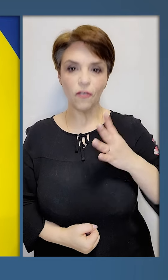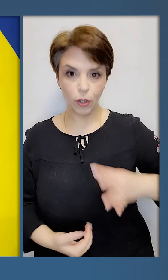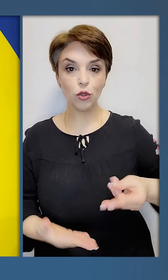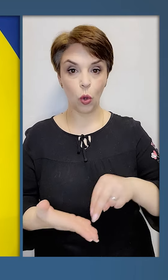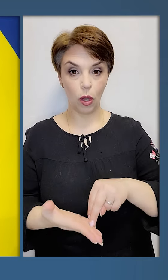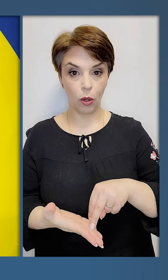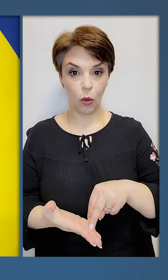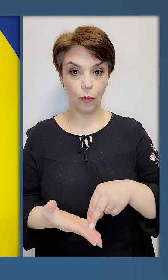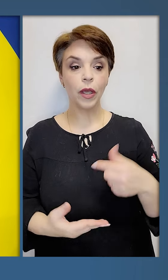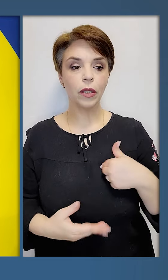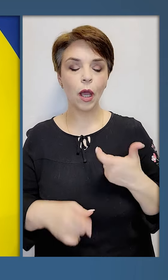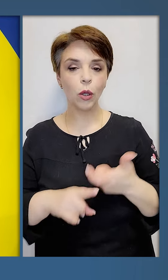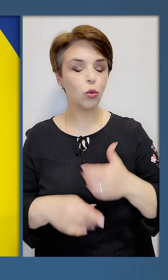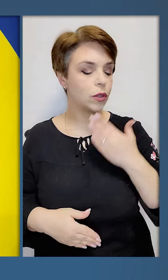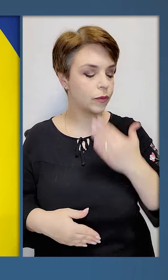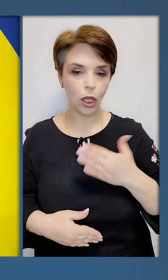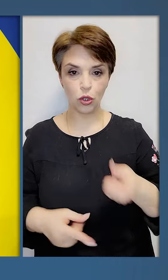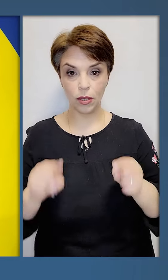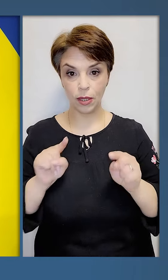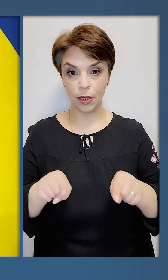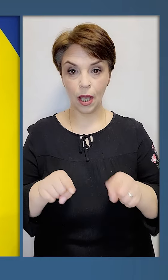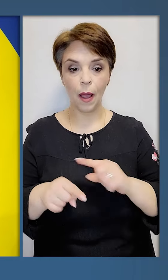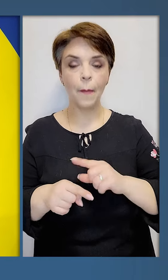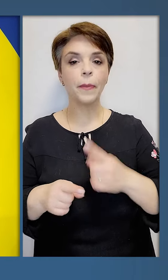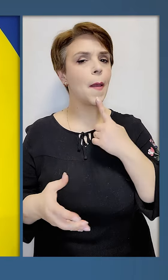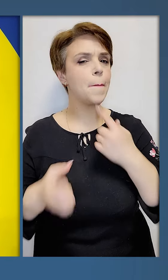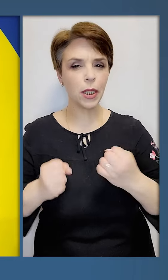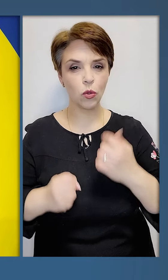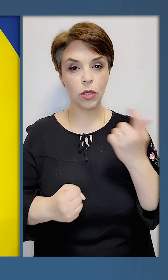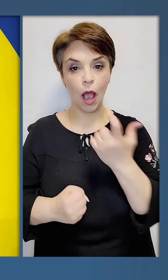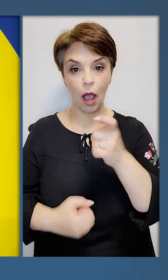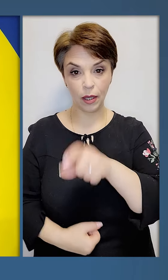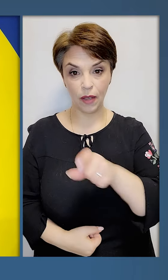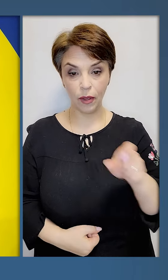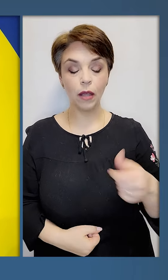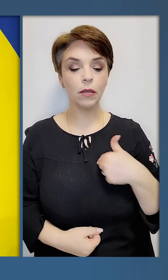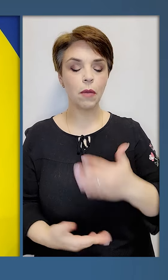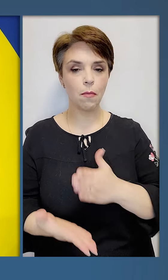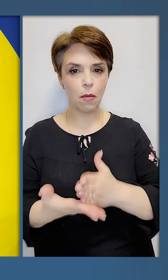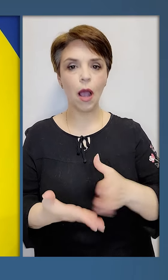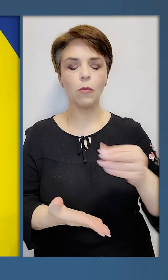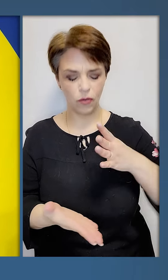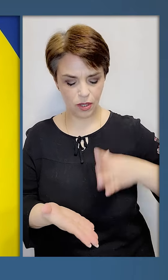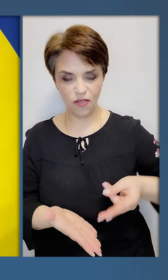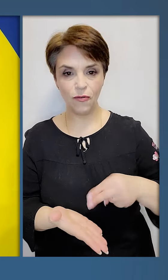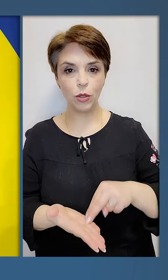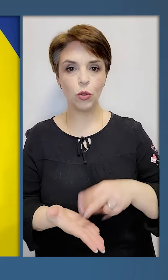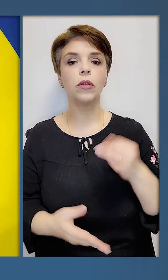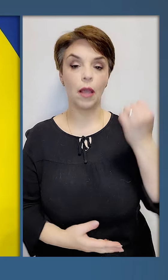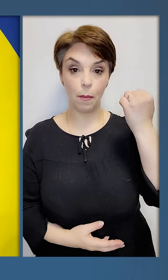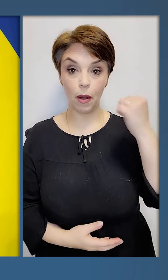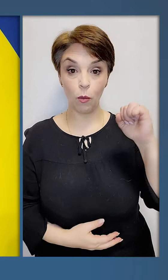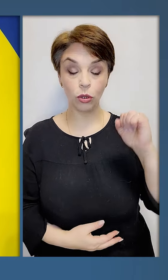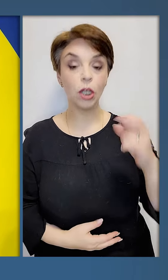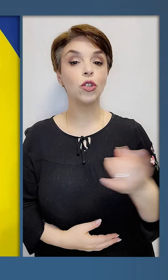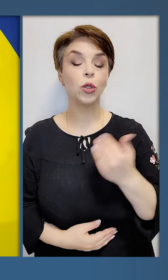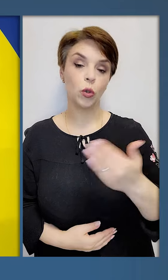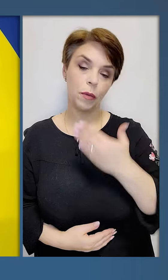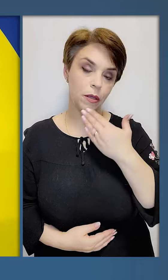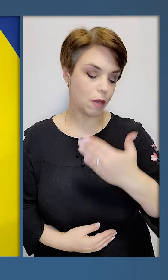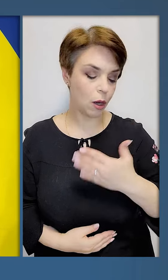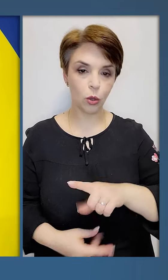і вистояло. І я дуже вдячен за це міцності харків'ян. Ми маємо всі вистояти і перемогти. Ще